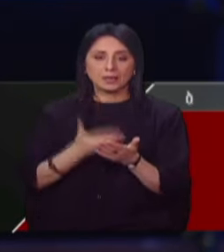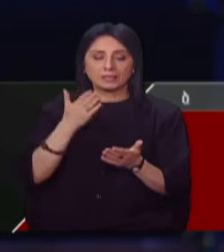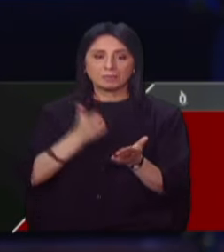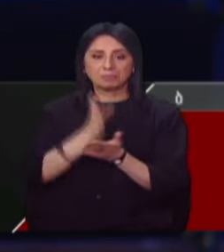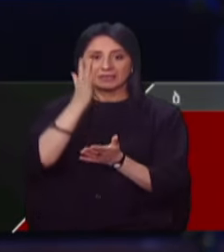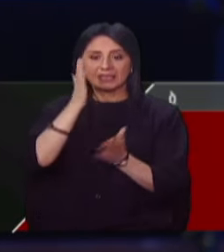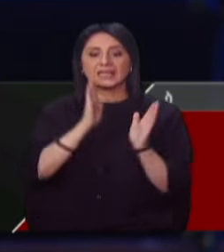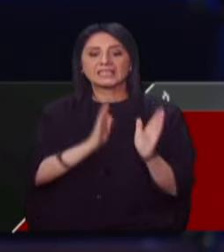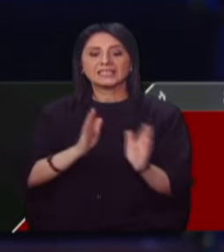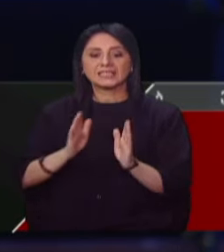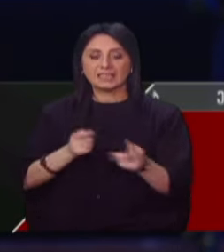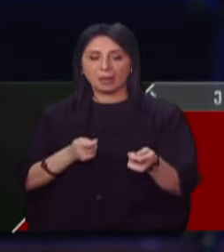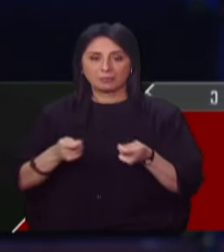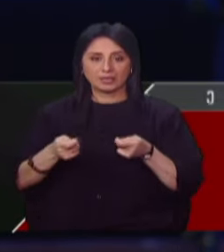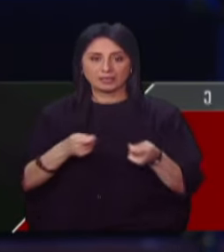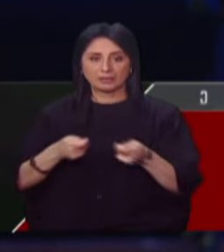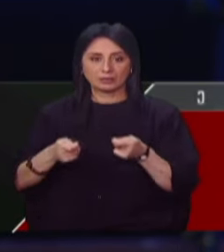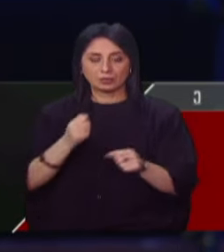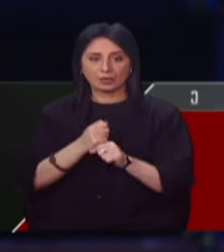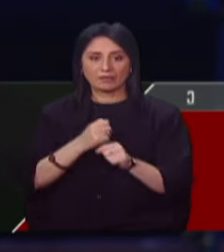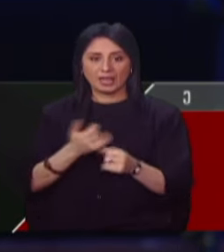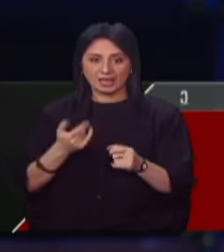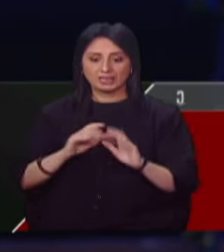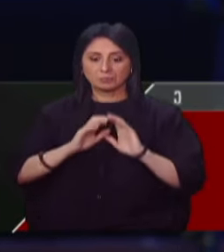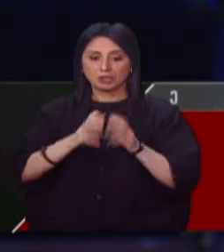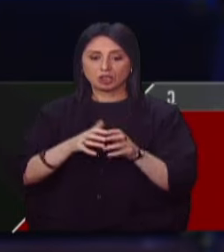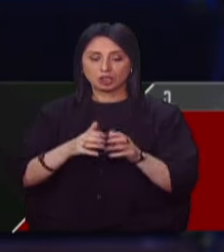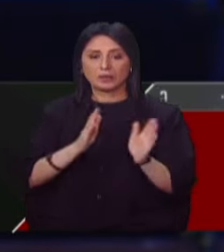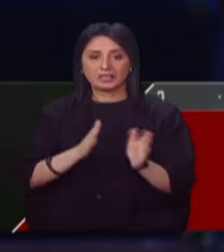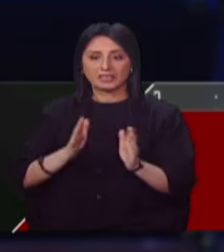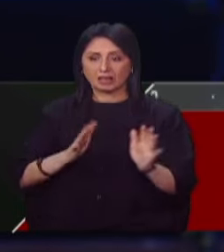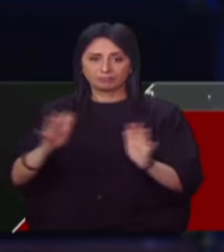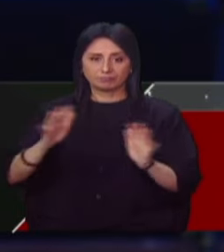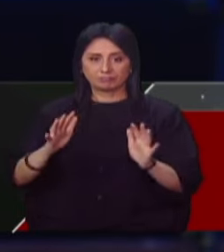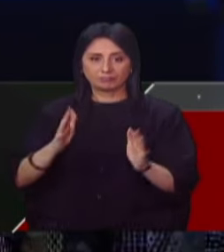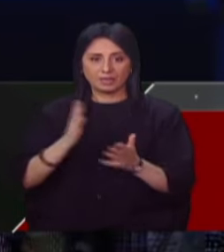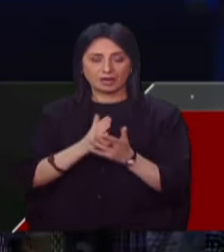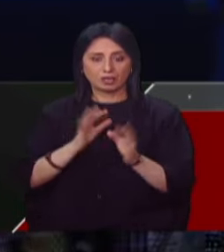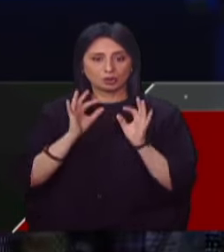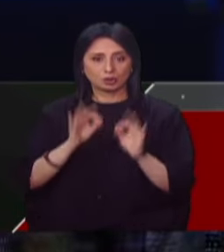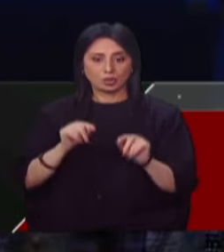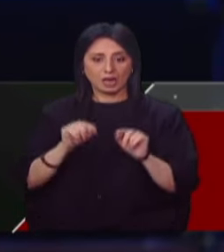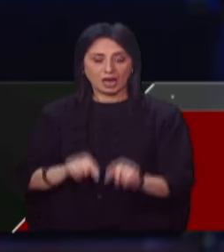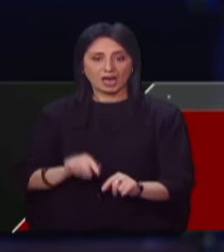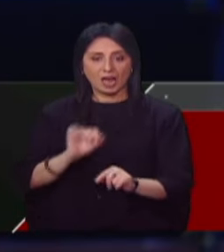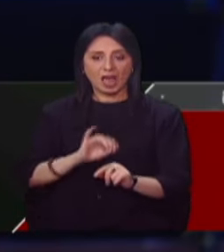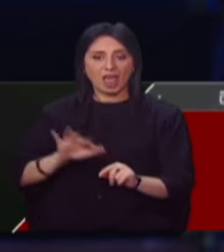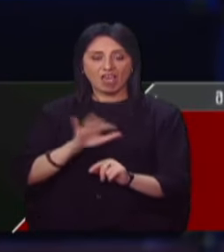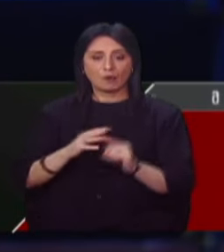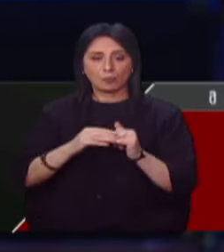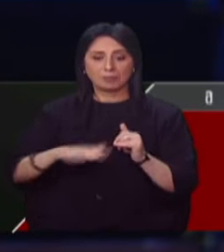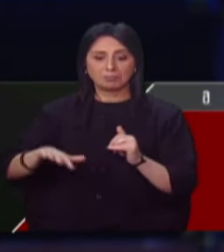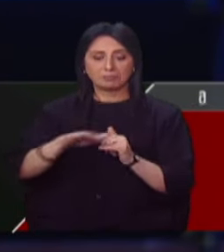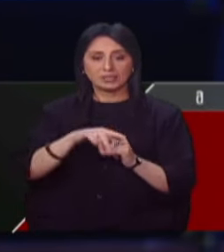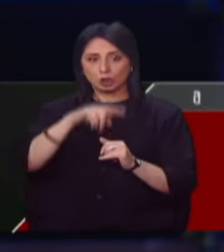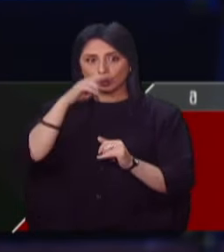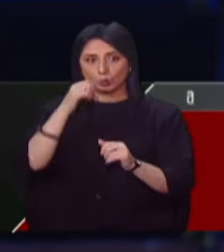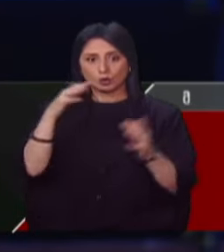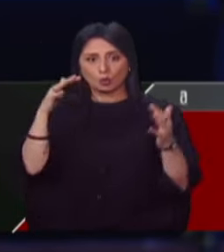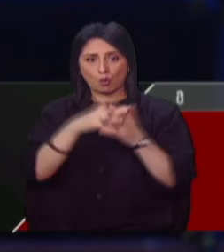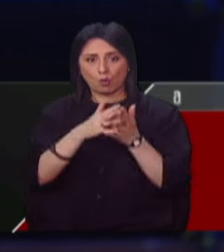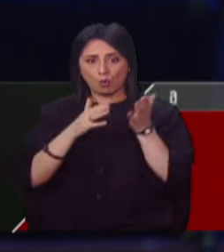მიზანია სტაბილიზატორის როლის შესრულება. დღეს ეს მსოფლიო წესრიგი ირყევა და ეს ხდება სწორედ აქ, ჩვენ ევროპულ მიწაზე. რუსეთი